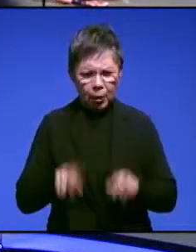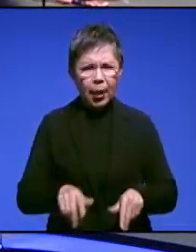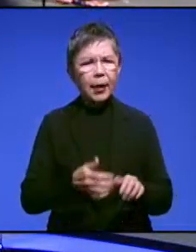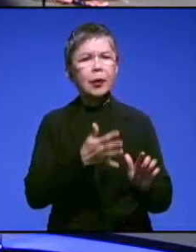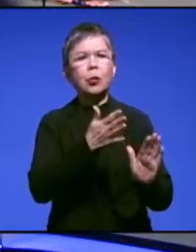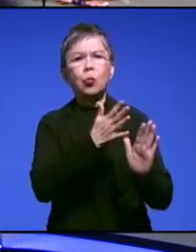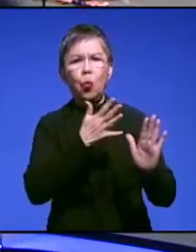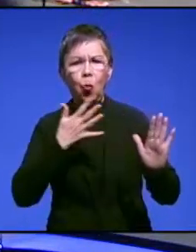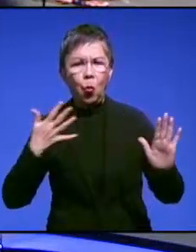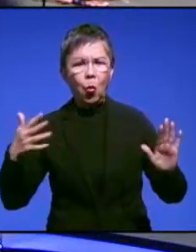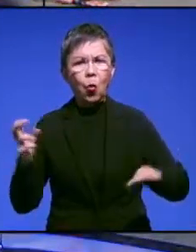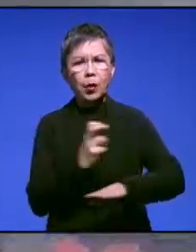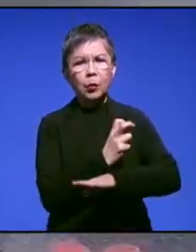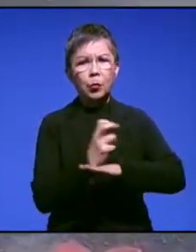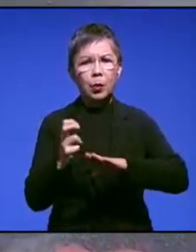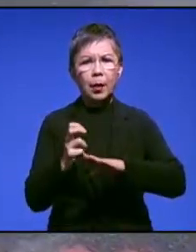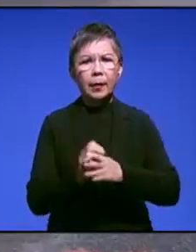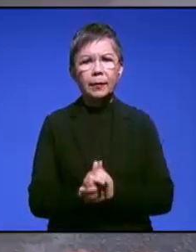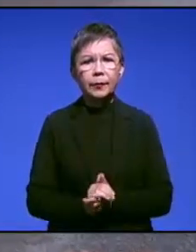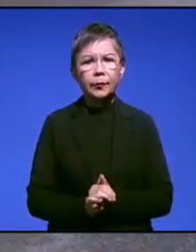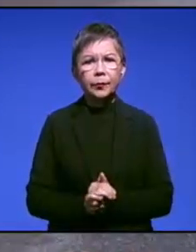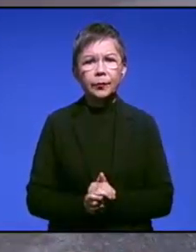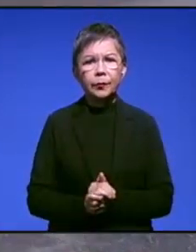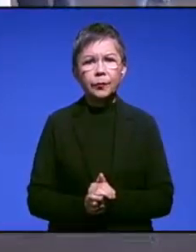sejumlah stasiun komuter lain.